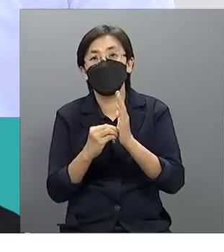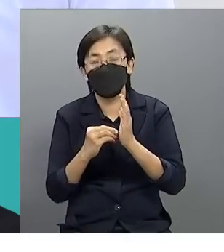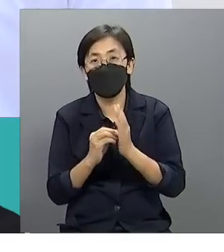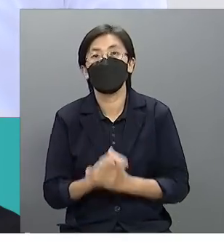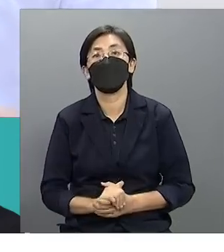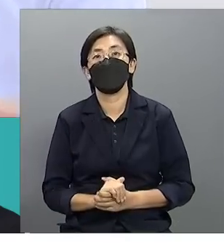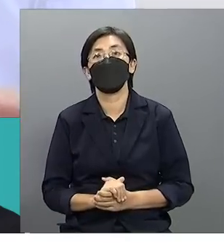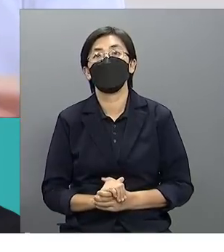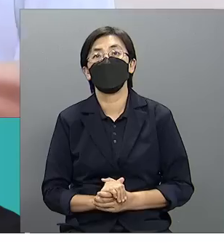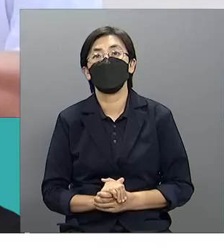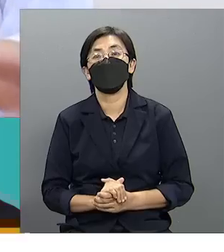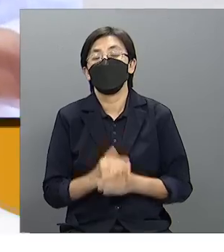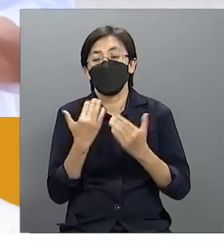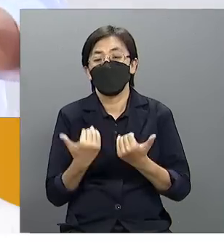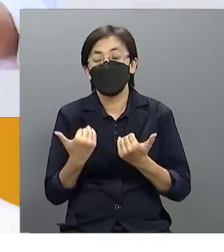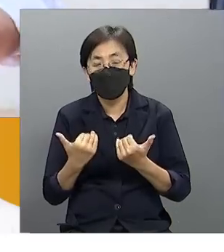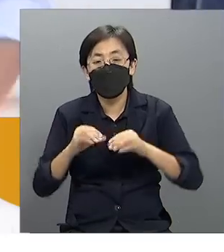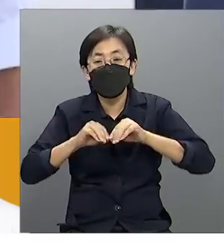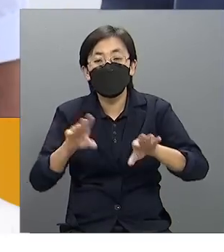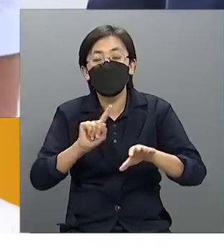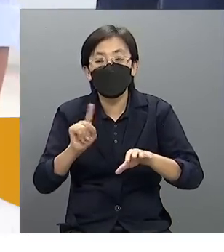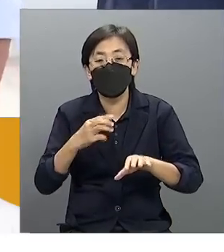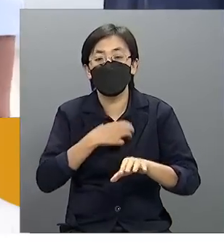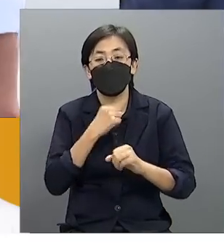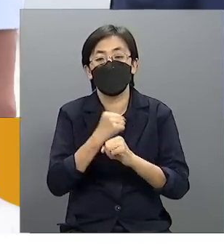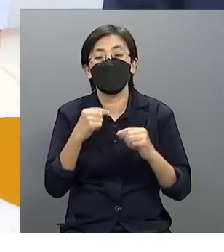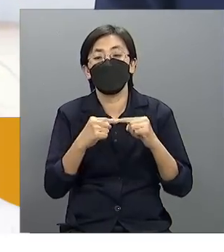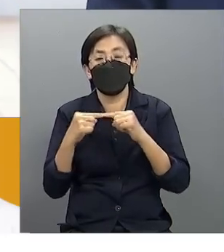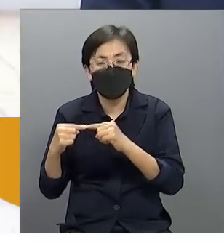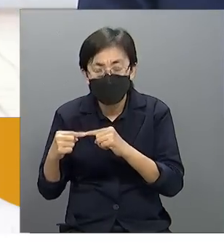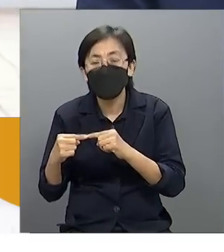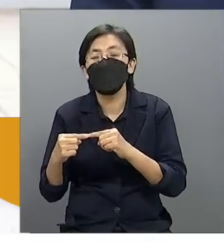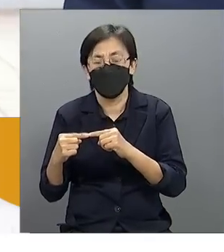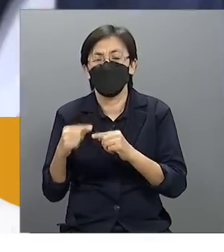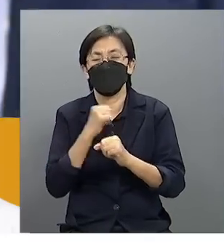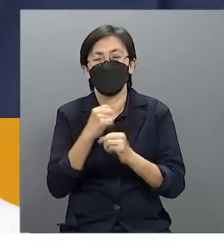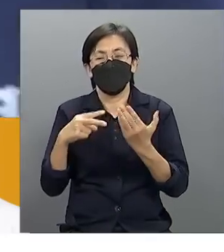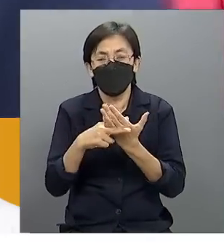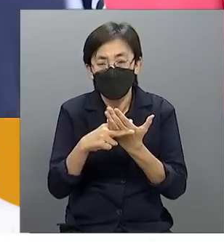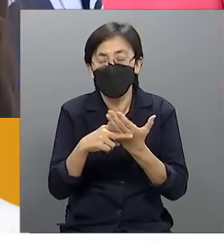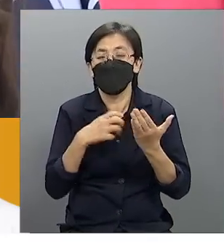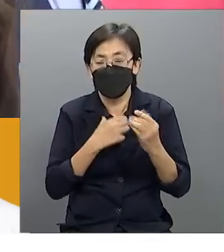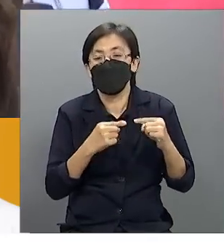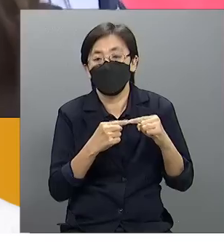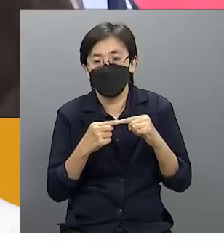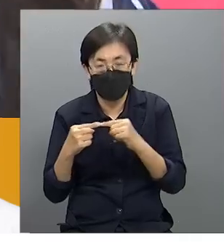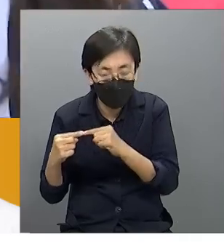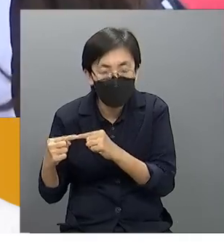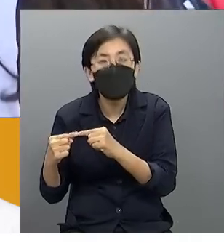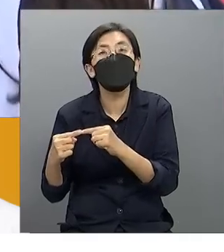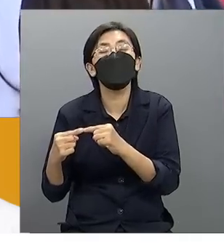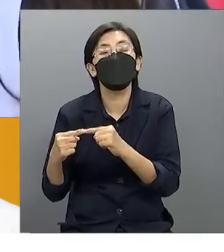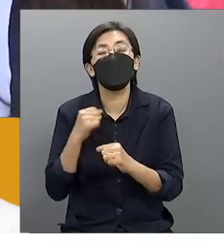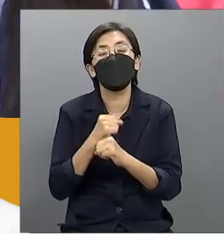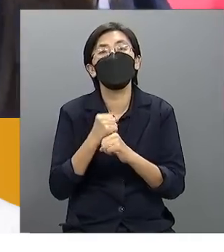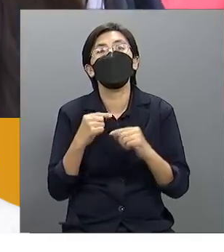รอบนี้ประกาศตัวขอสานต่องานที่ทำกับคนกรุงเทพอีกครั้งนึงนะคะสำหรับพลตำรวจเอกอั